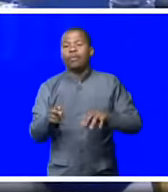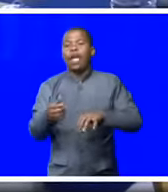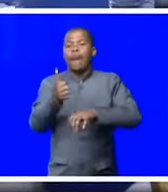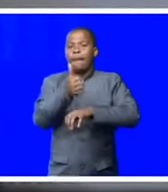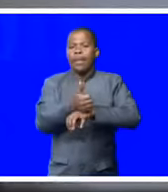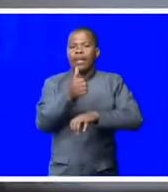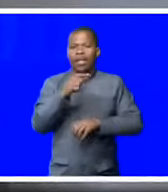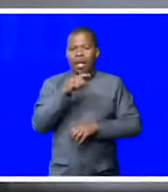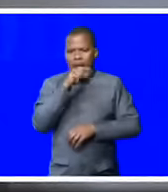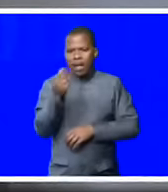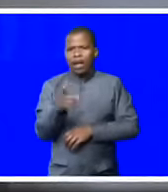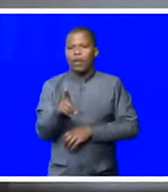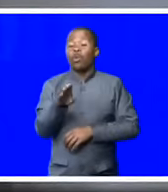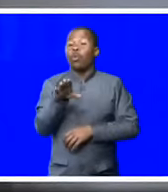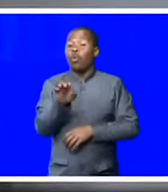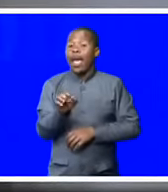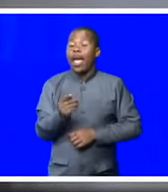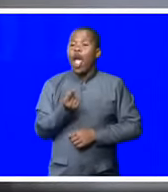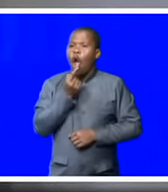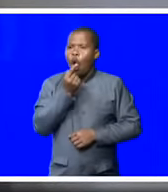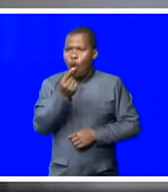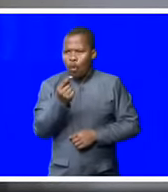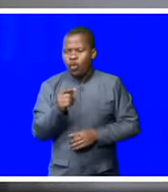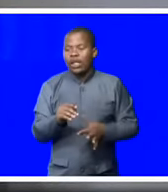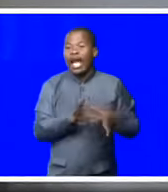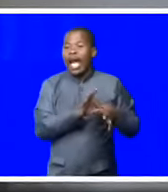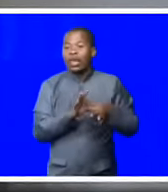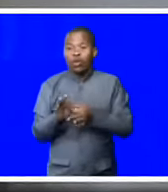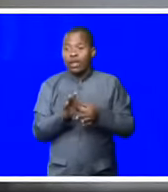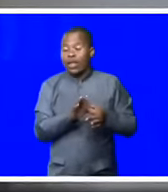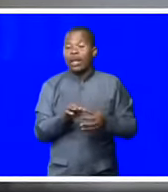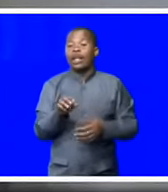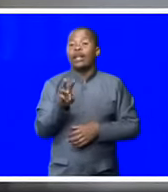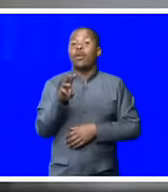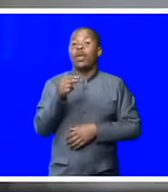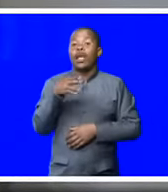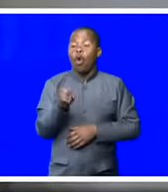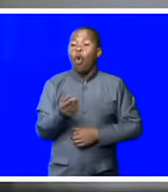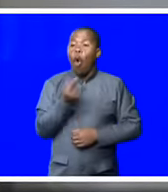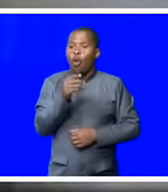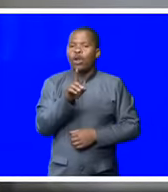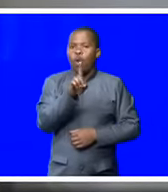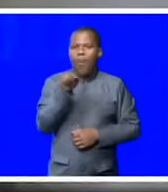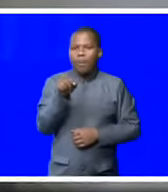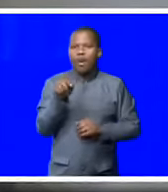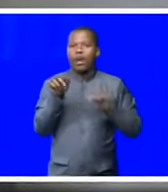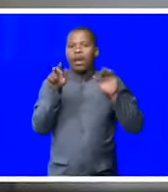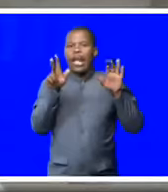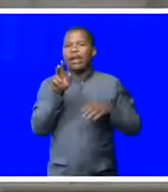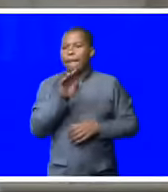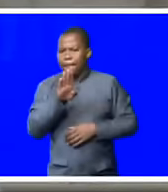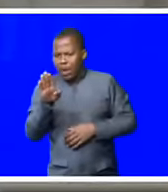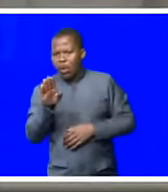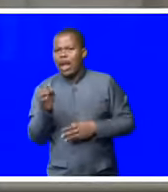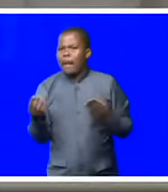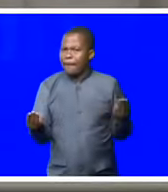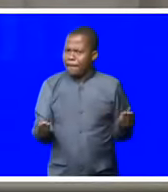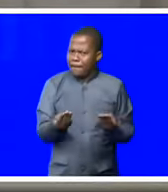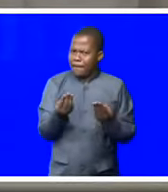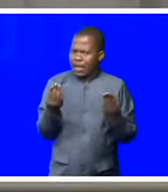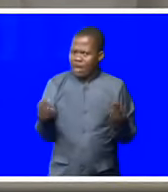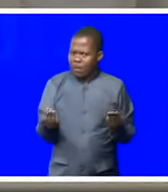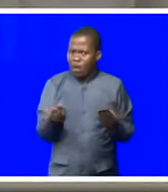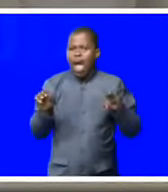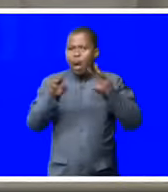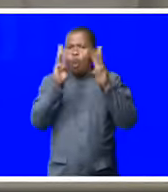uthite mhlabhlangene uthi bangetulo kwa 1.8 billion bantfu labanesifuba sengathi